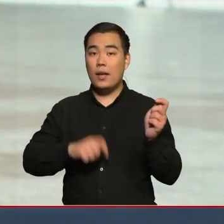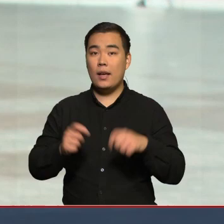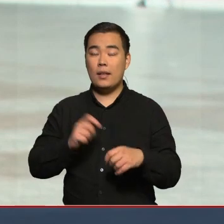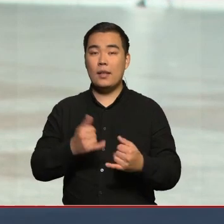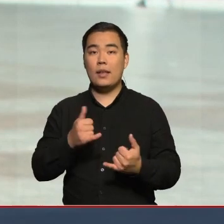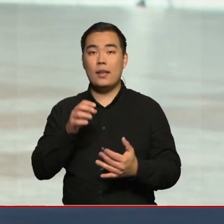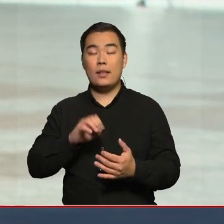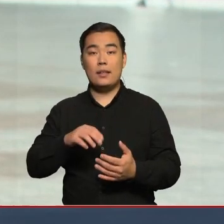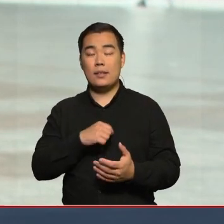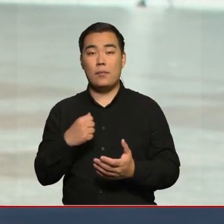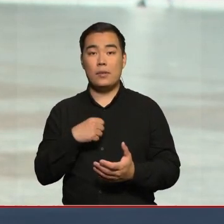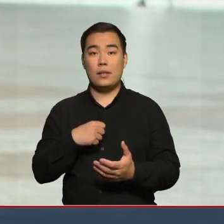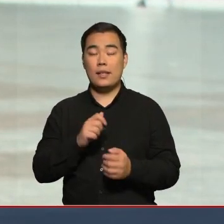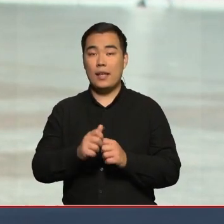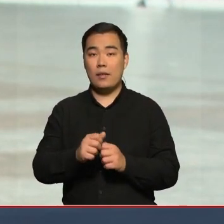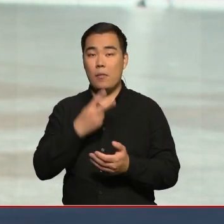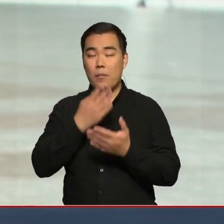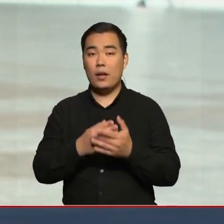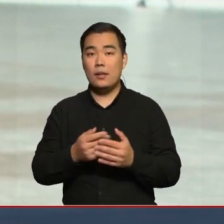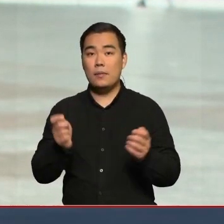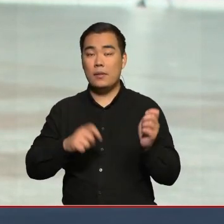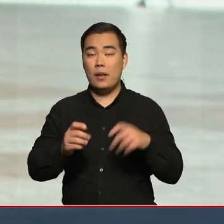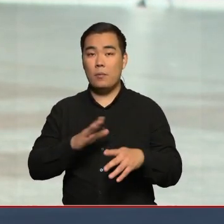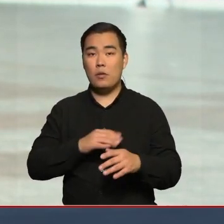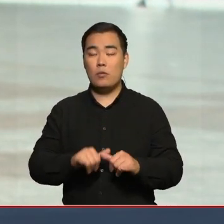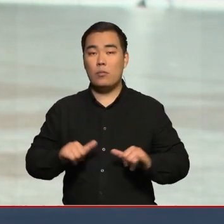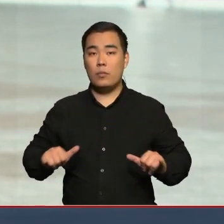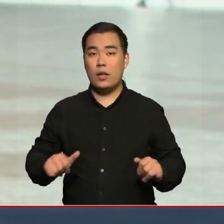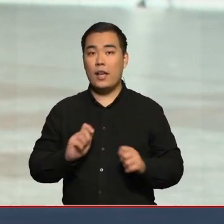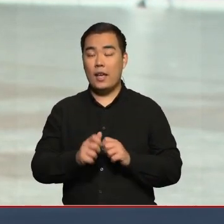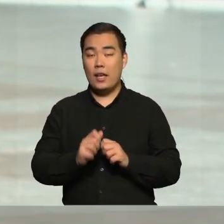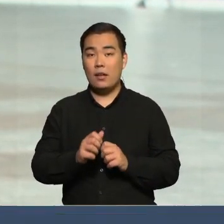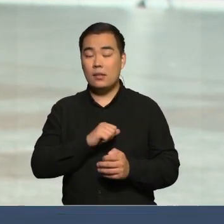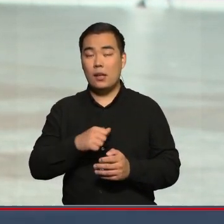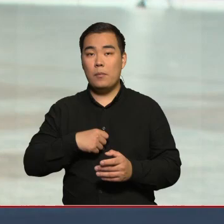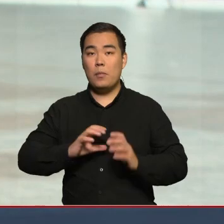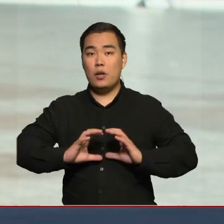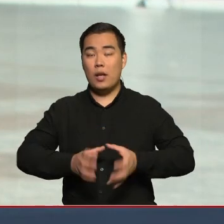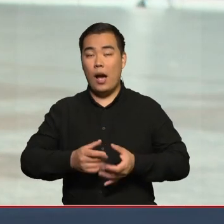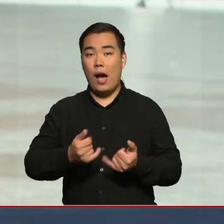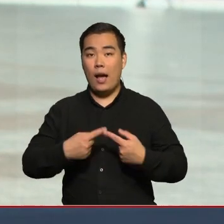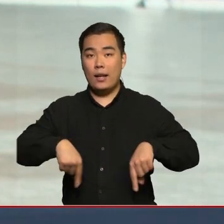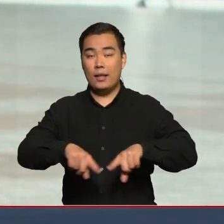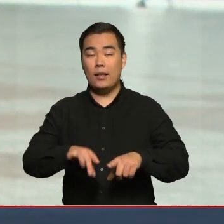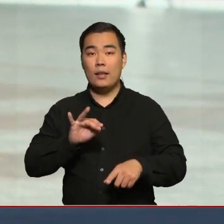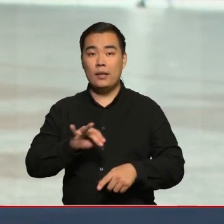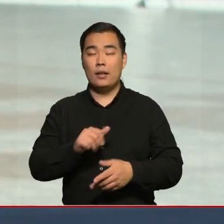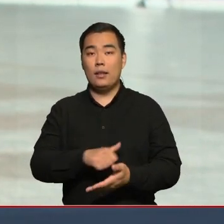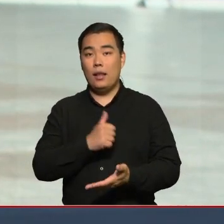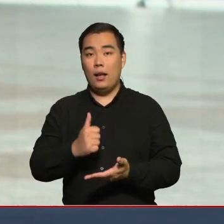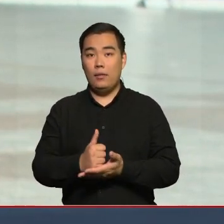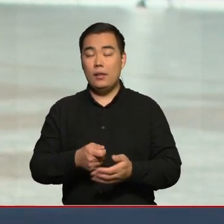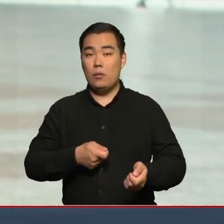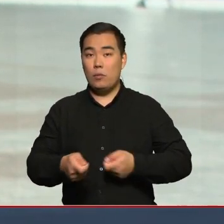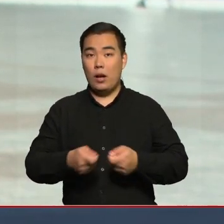шестой раз во дворце Независимости собрались крупнейшие инвесторы руководители международных организаций и главы транснациональных корпораций с